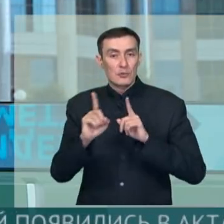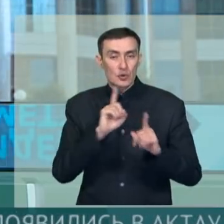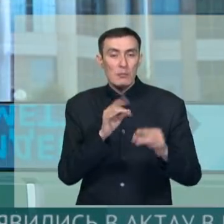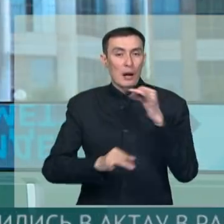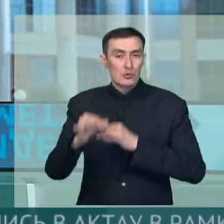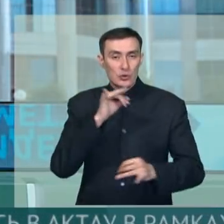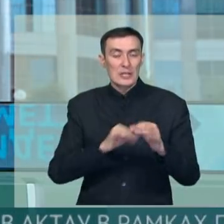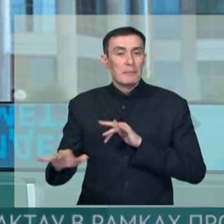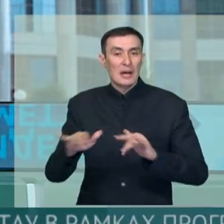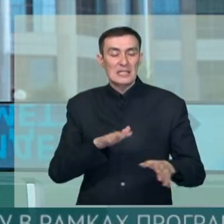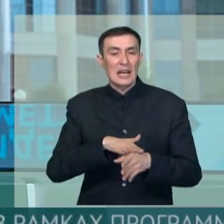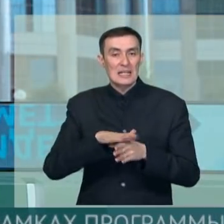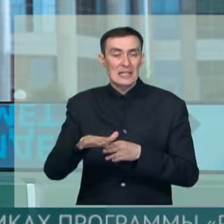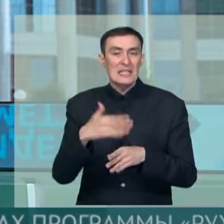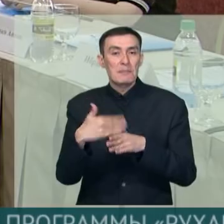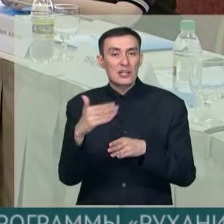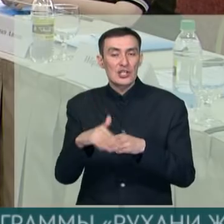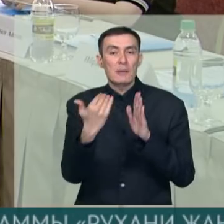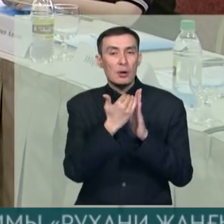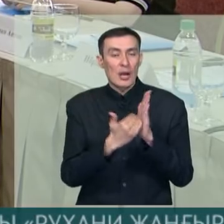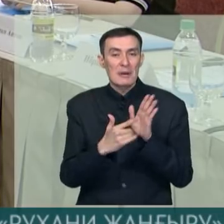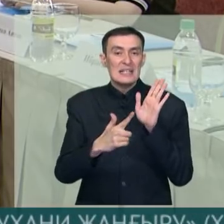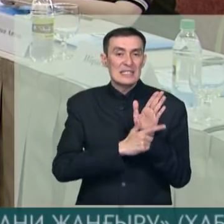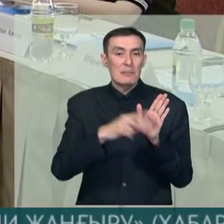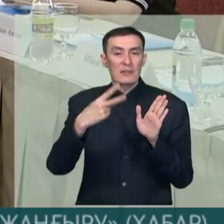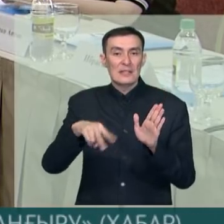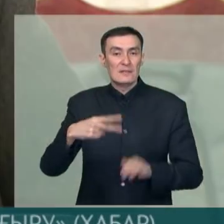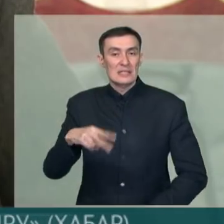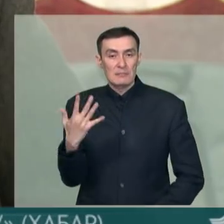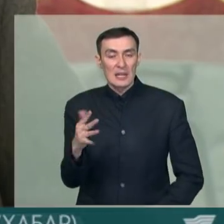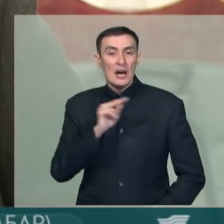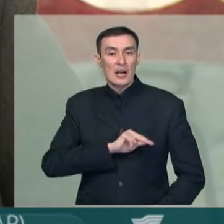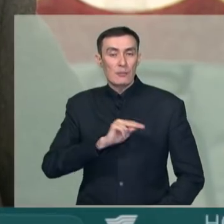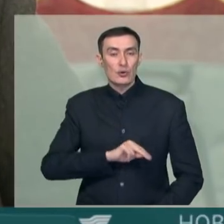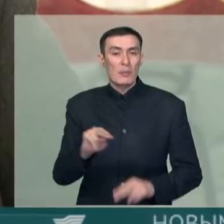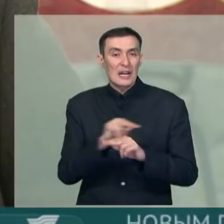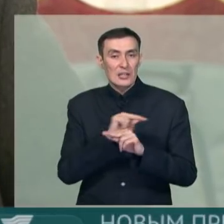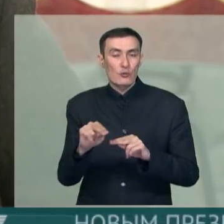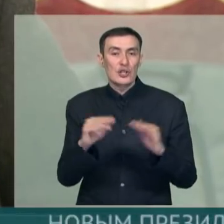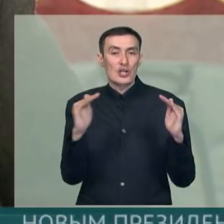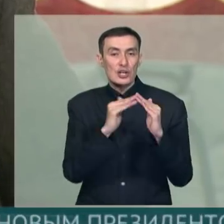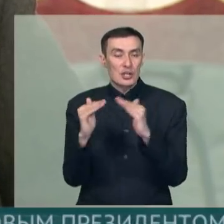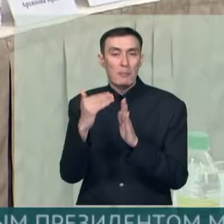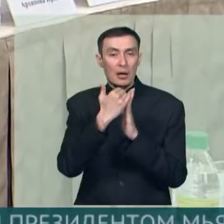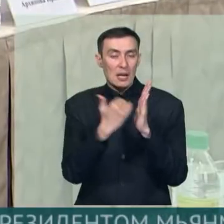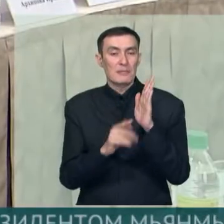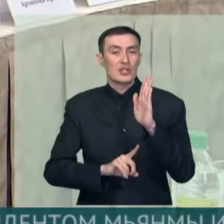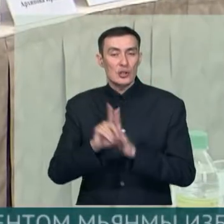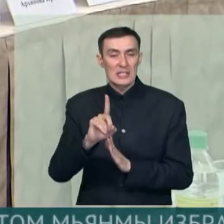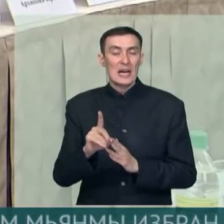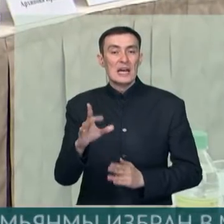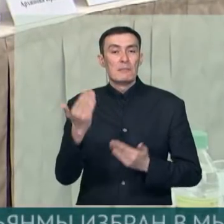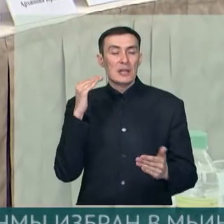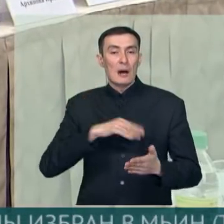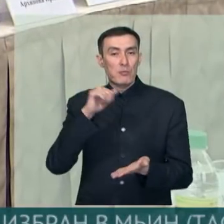чтобы обсудить механизмы реализации ипотечной программы 7-20-25. Работа по корректировке жилищных программ уже началась. Недавно